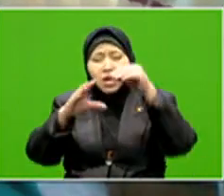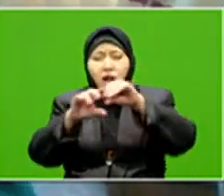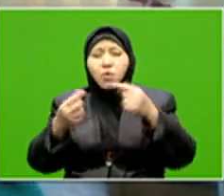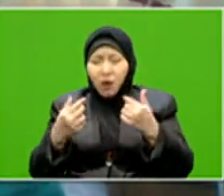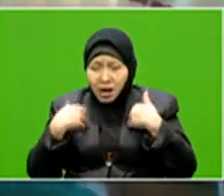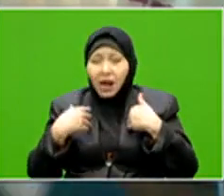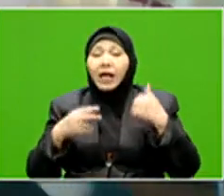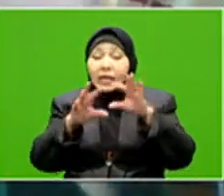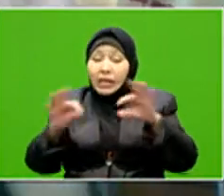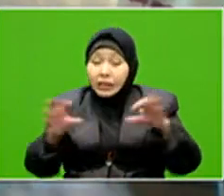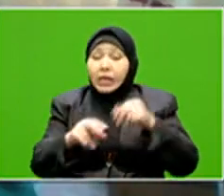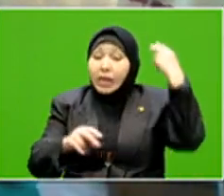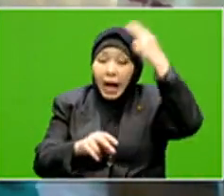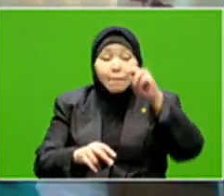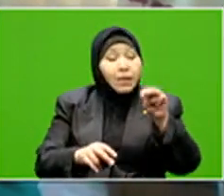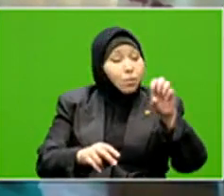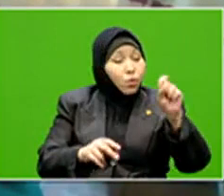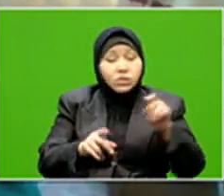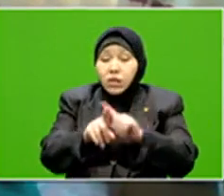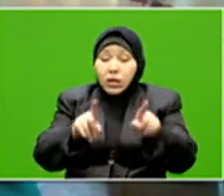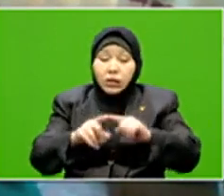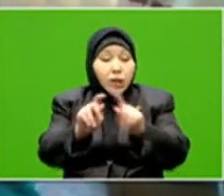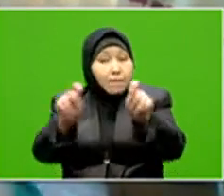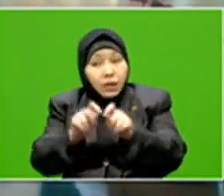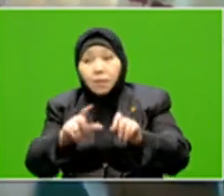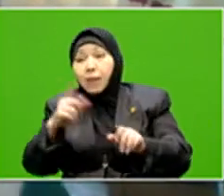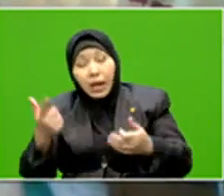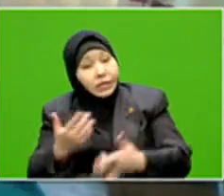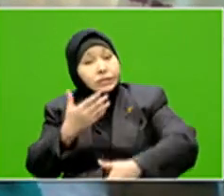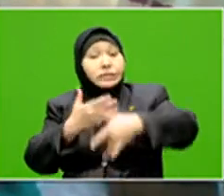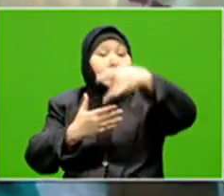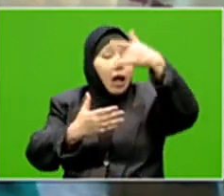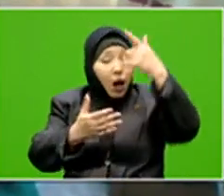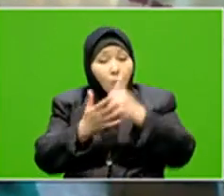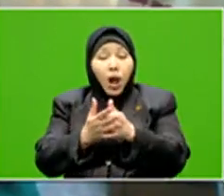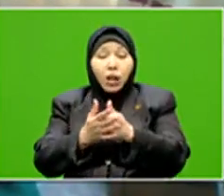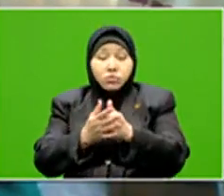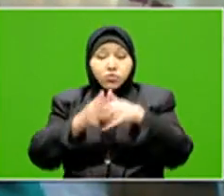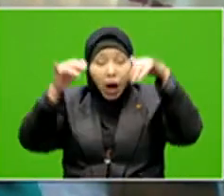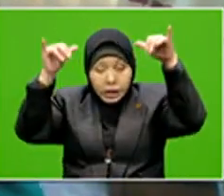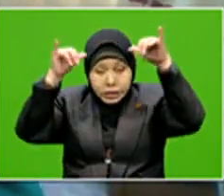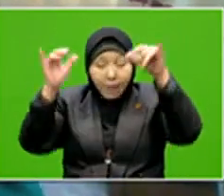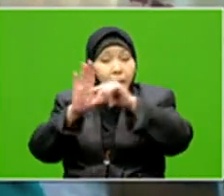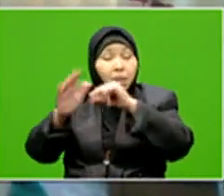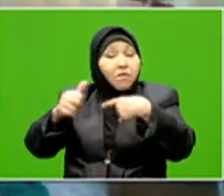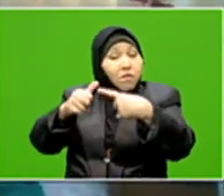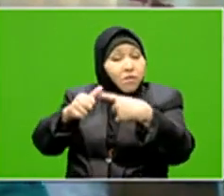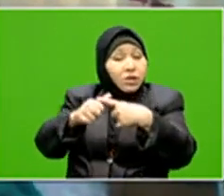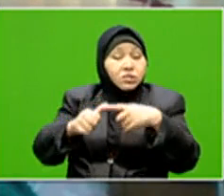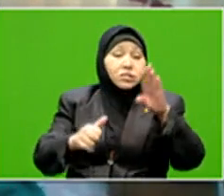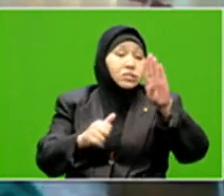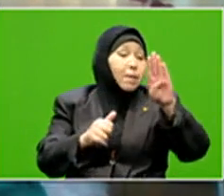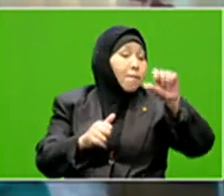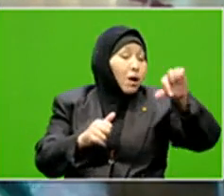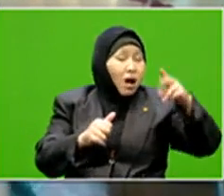kisah Nabi Musa, memadai dengan kisah-kisah di tempat-tempat yang lain. Seawal kisah dalam surah Al-Baqarah pun sudah dimulakan kisahnya. Tetapi fokus